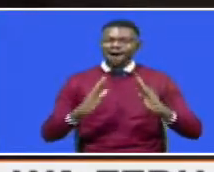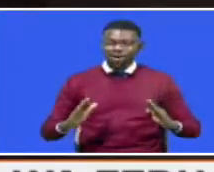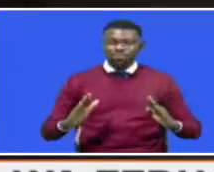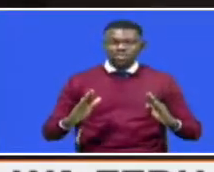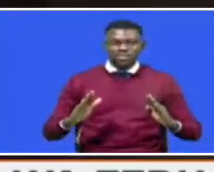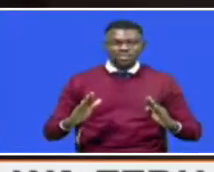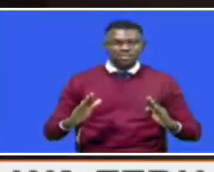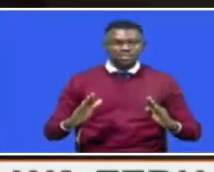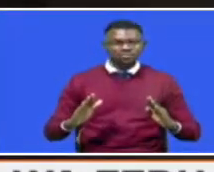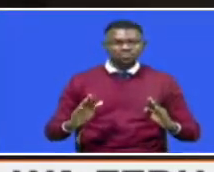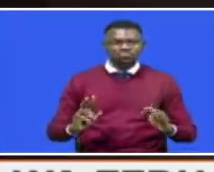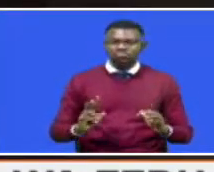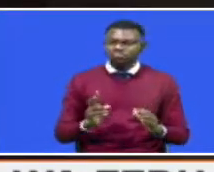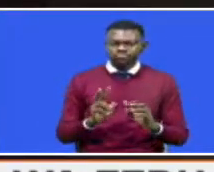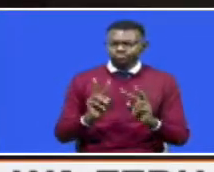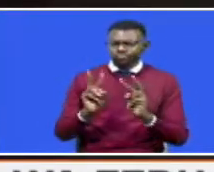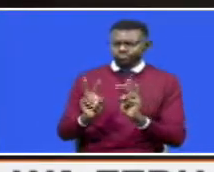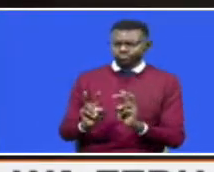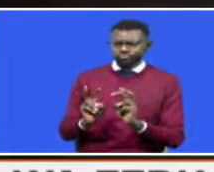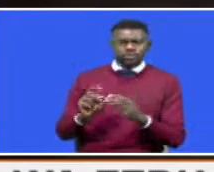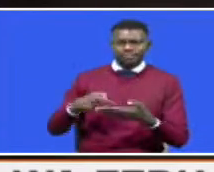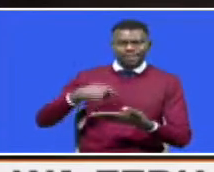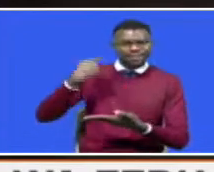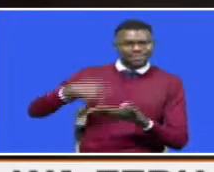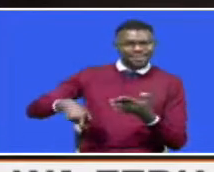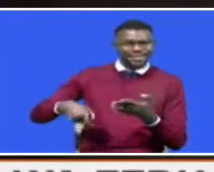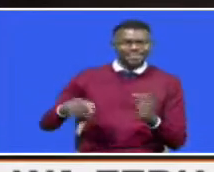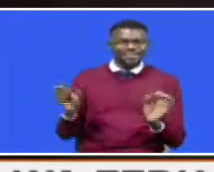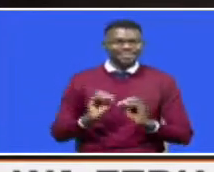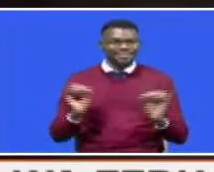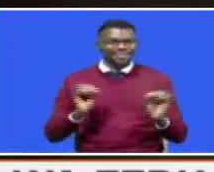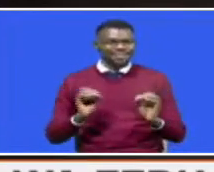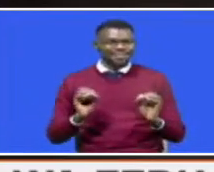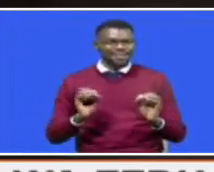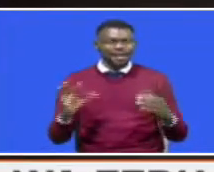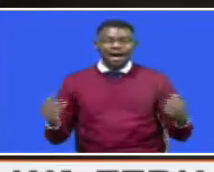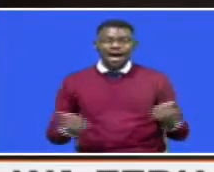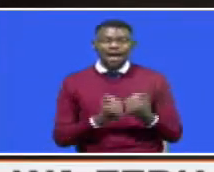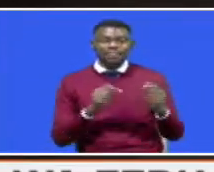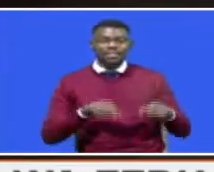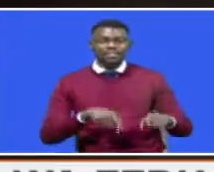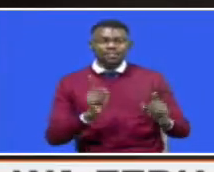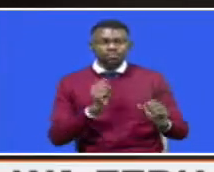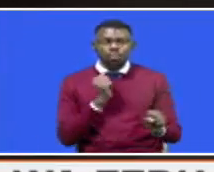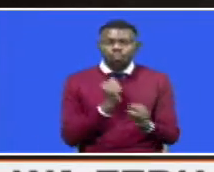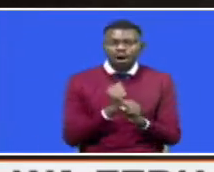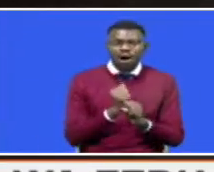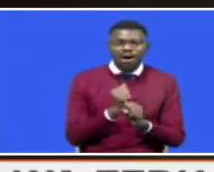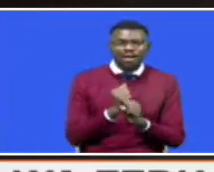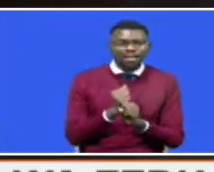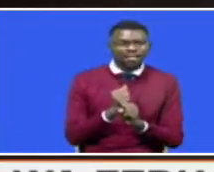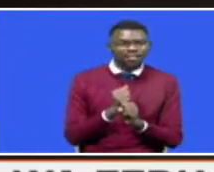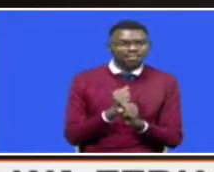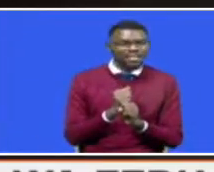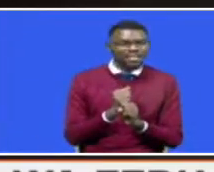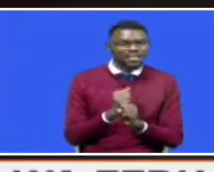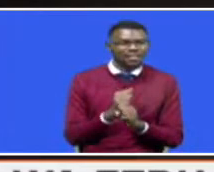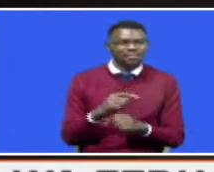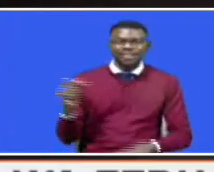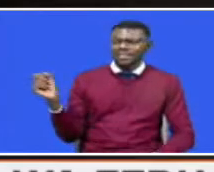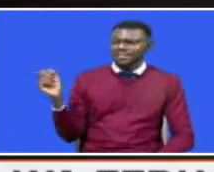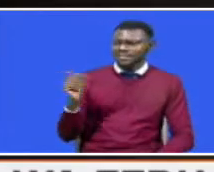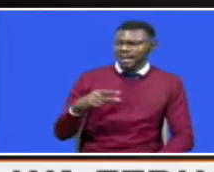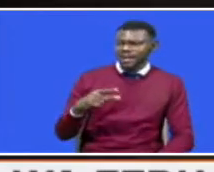si taxation, si ushuru. Ukiwa mfanyikazi unaambiwa kama unachukua